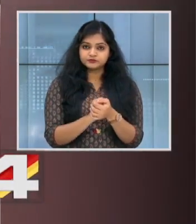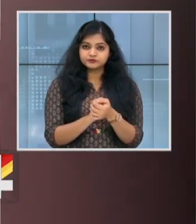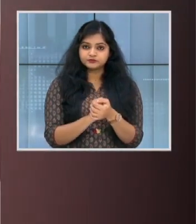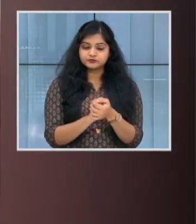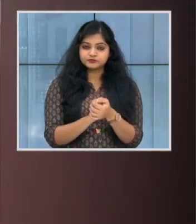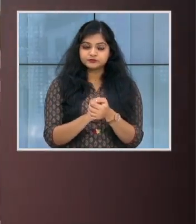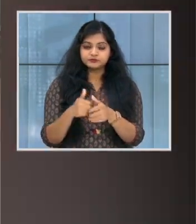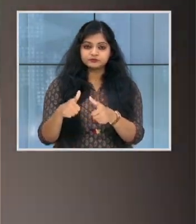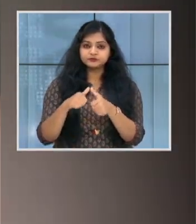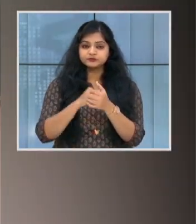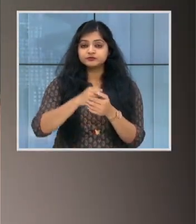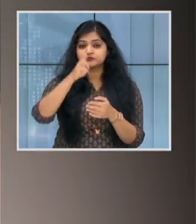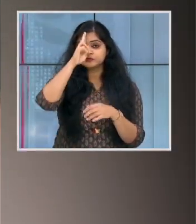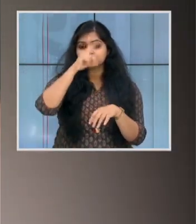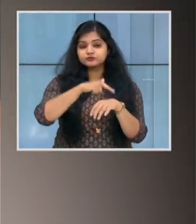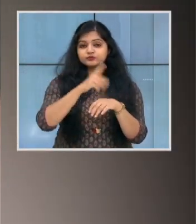ഉച്ചയ്ക്ക്